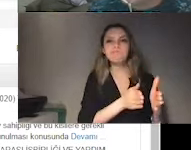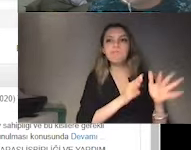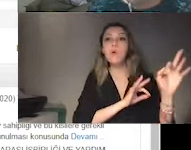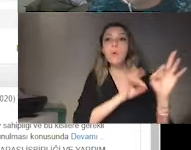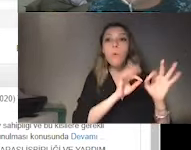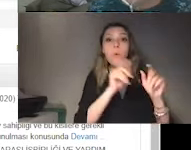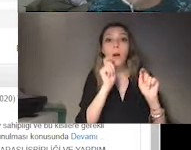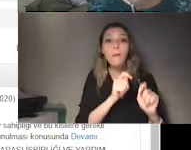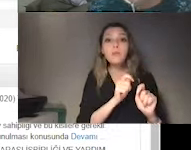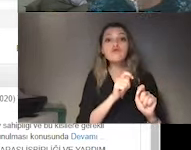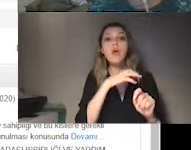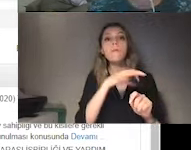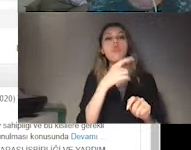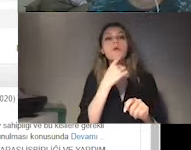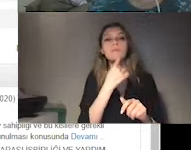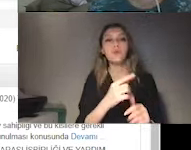koyduk biz bunu.